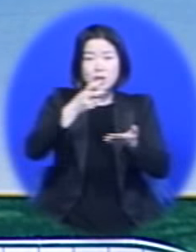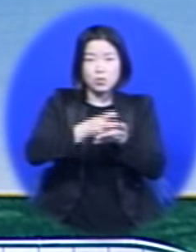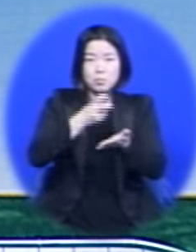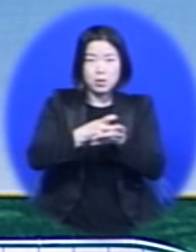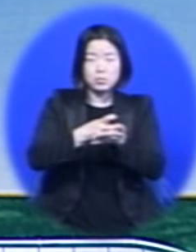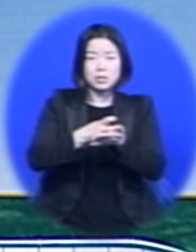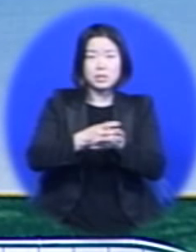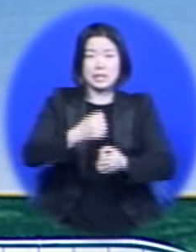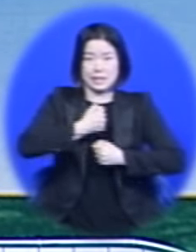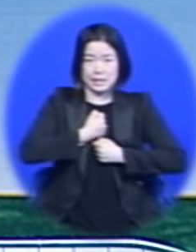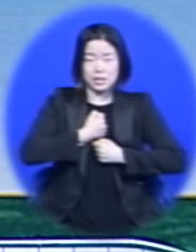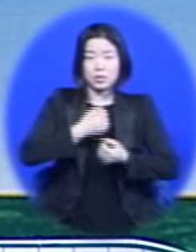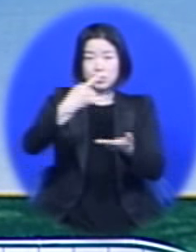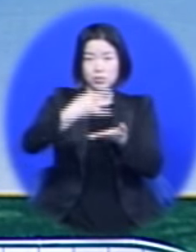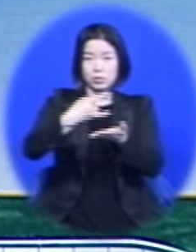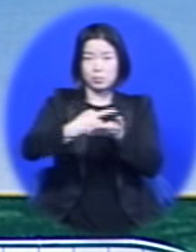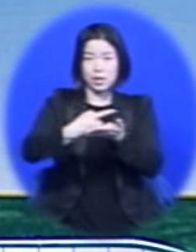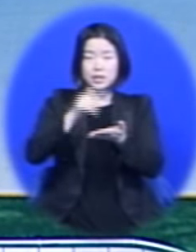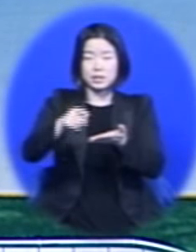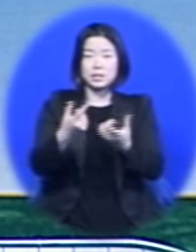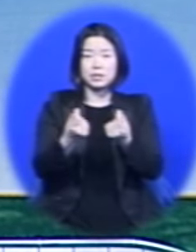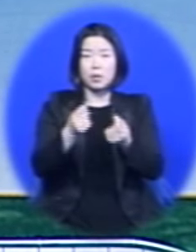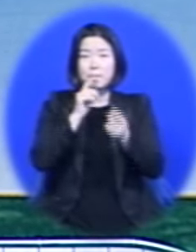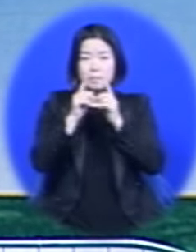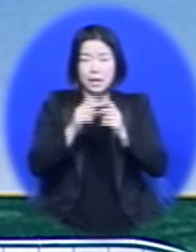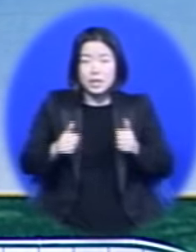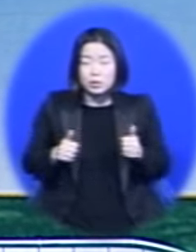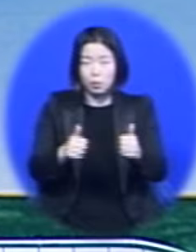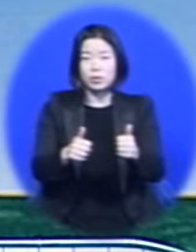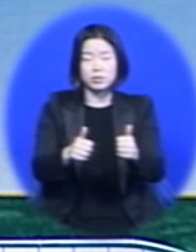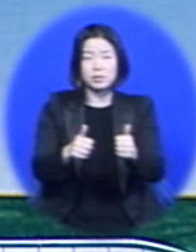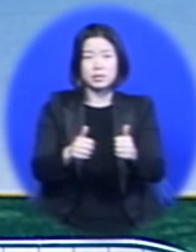지켜서 의롭다고 하는 그런 노력을